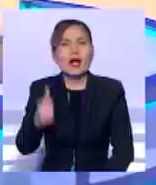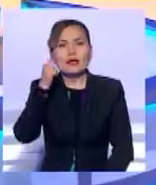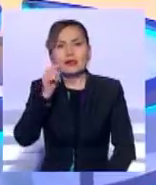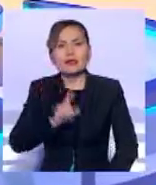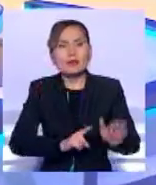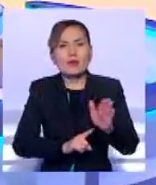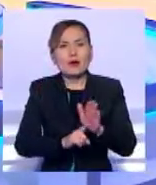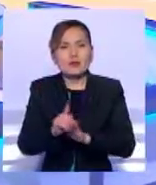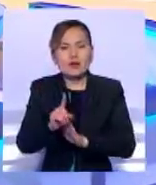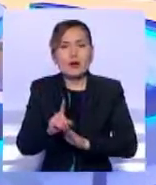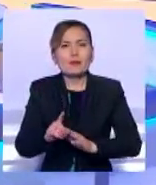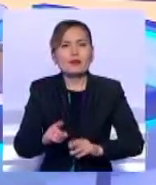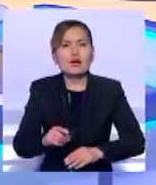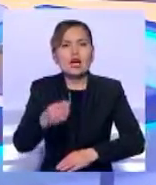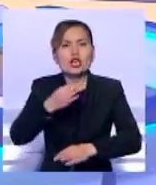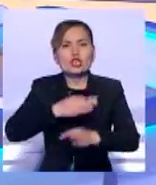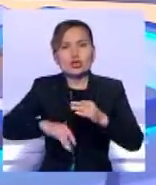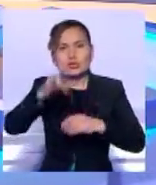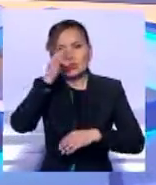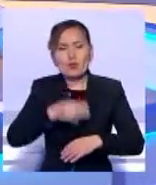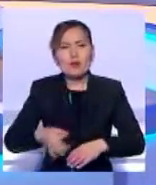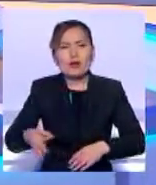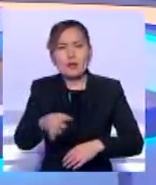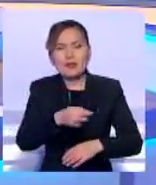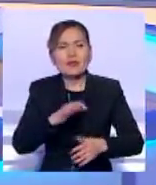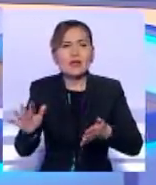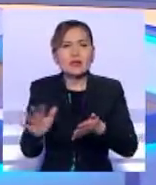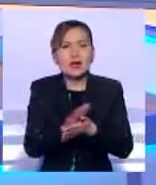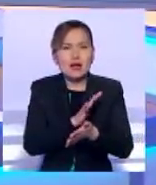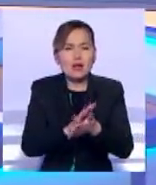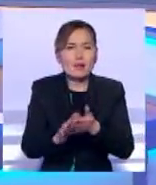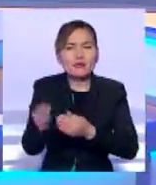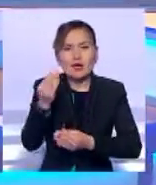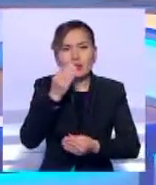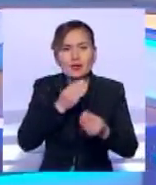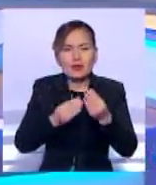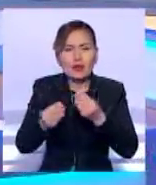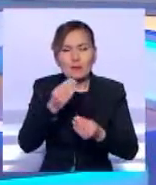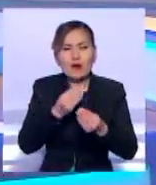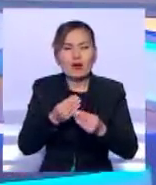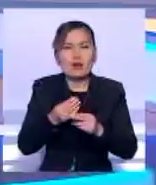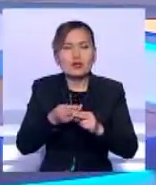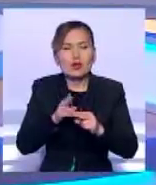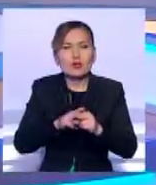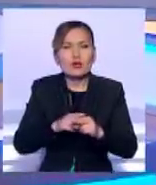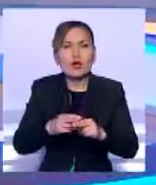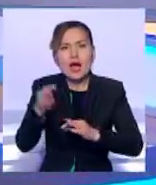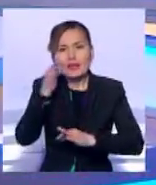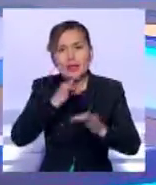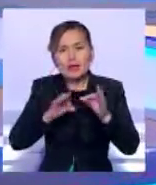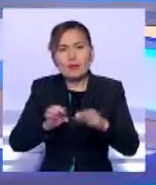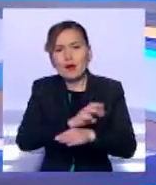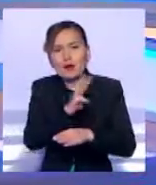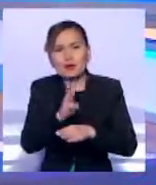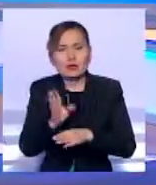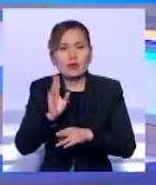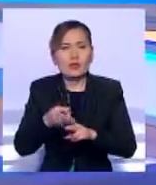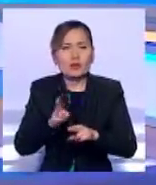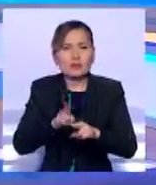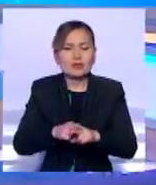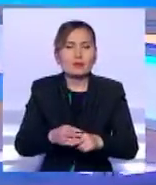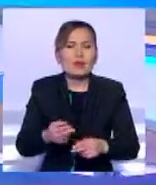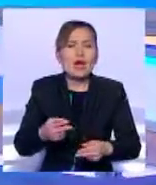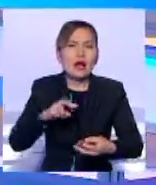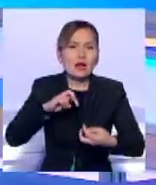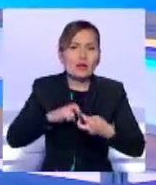Ертеңнен бастап батыс және шығыс Қазақстан облыстарында тегін дәрдермек тапшылығына байланысты мониторинг жүргізіледі. Осылайша препараттармен қамтамасыз